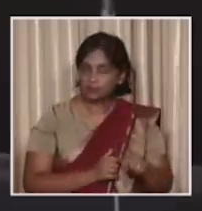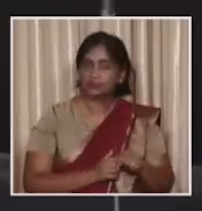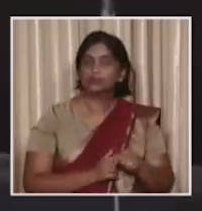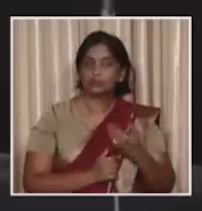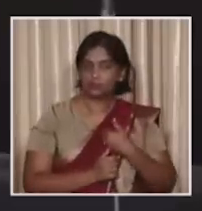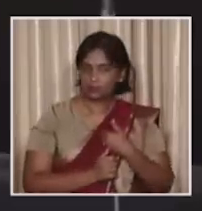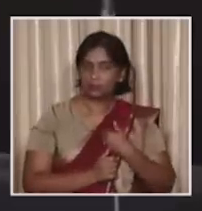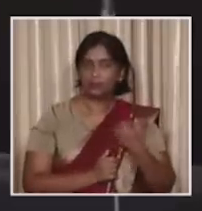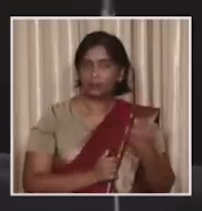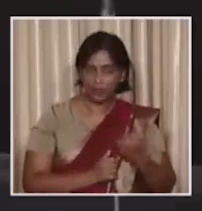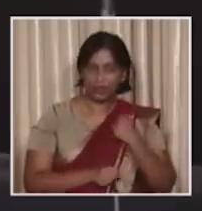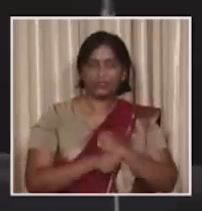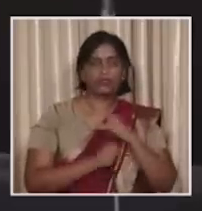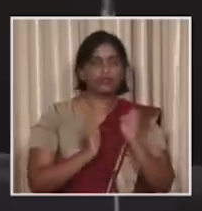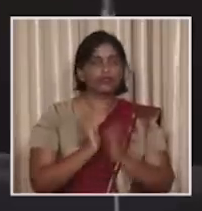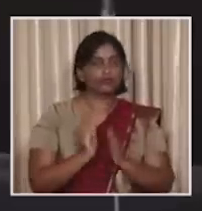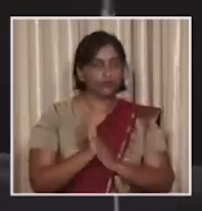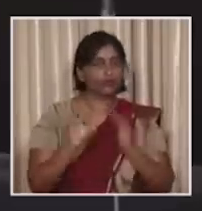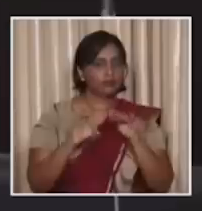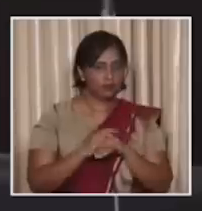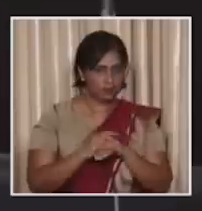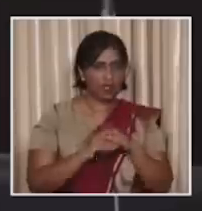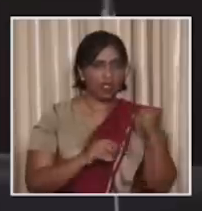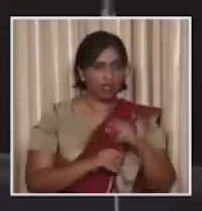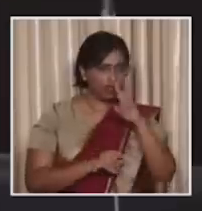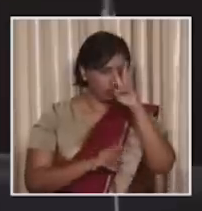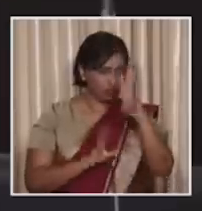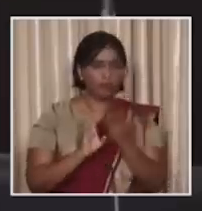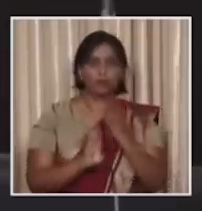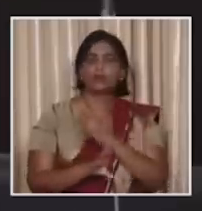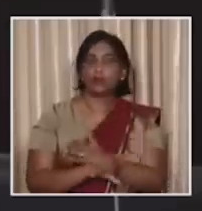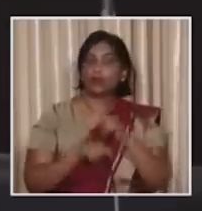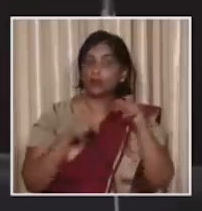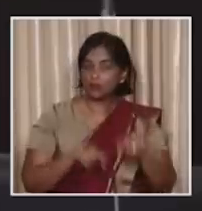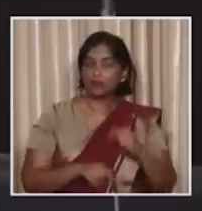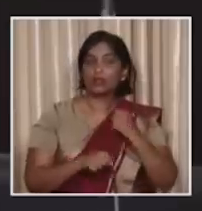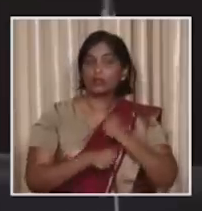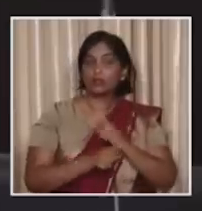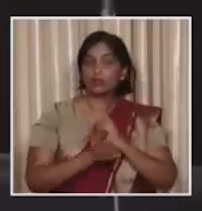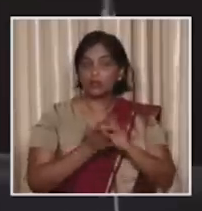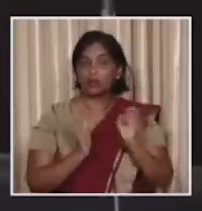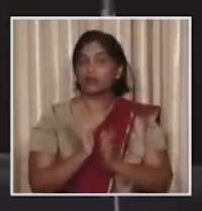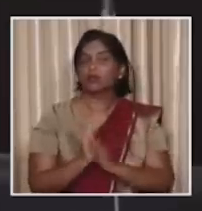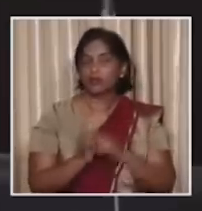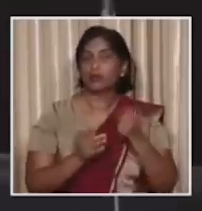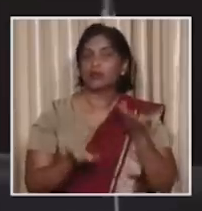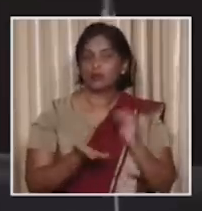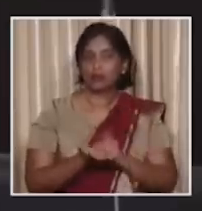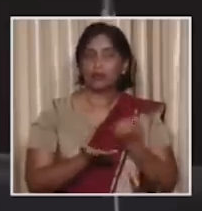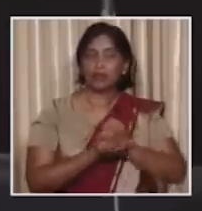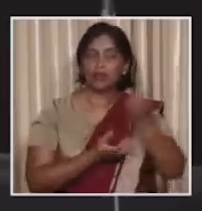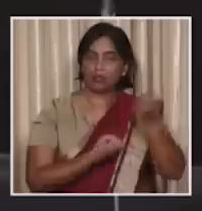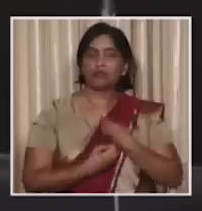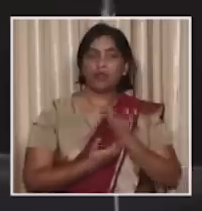මේක මම දැන් අලුතෙන් රාජ්‍ය සේවා කොමිෂන් සභාව පත් වෙලා තියෙනවා දැන් සති දෙකකට කලින්. දැන් ඒ රාජ්‍ය සභා කොමිෂන් සභාවට මේක නැවත එවන්නයි